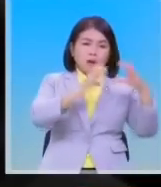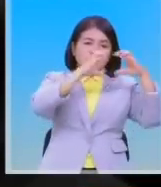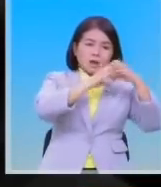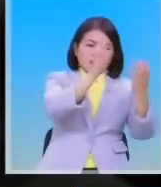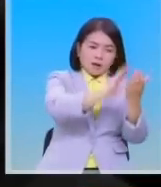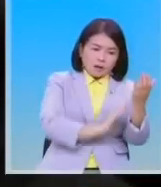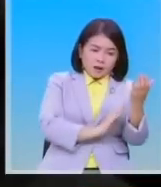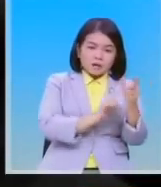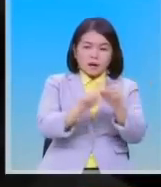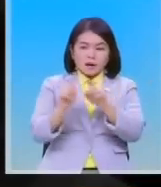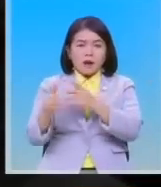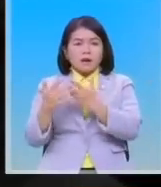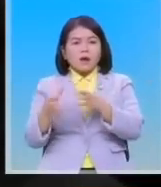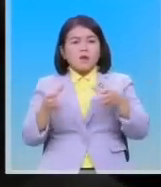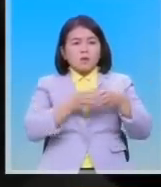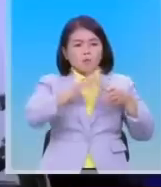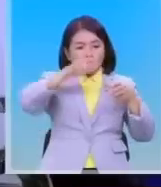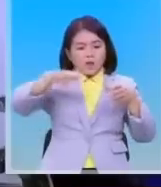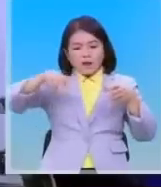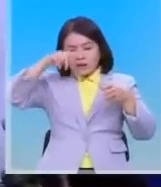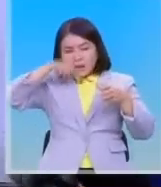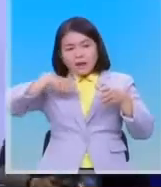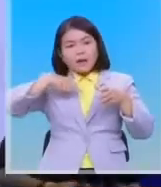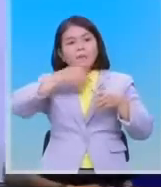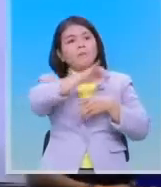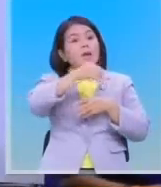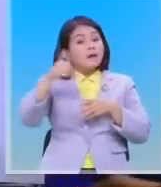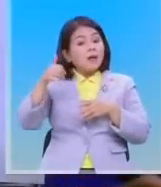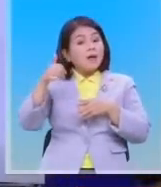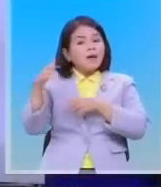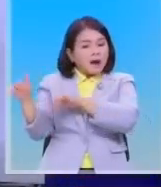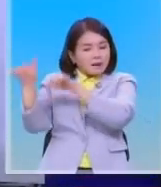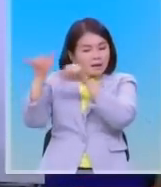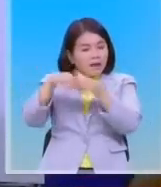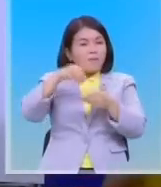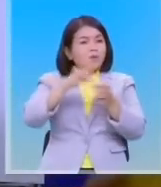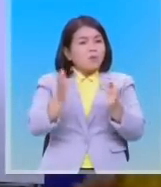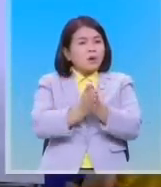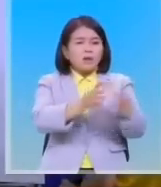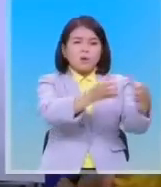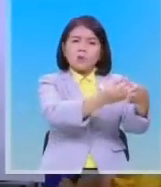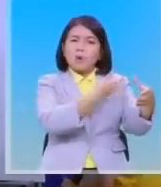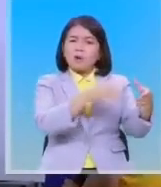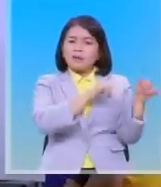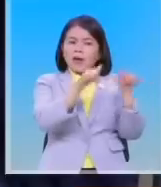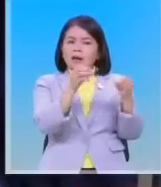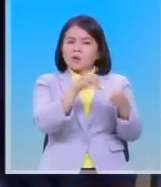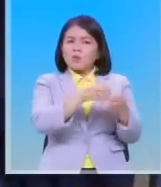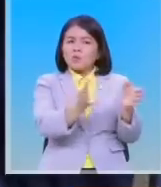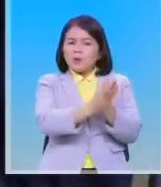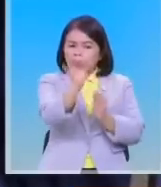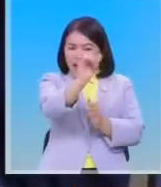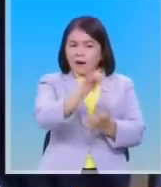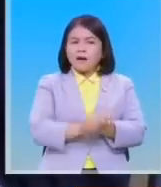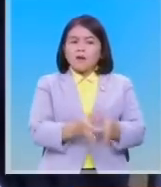ต่เพื่อไทยบอกว่ามีแนวโน้มสูงที่จะมาอยู่กับทางฝั่งของเพื่อไทยส่วนพลังประชารัฐบอกยัง